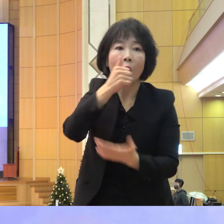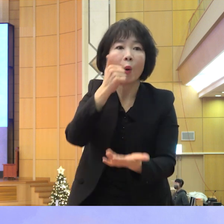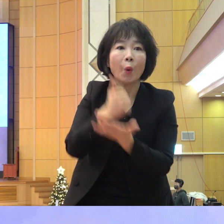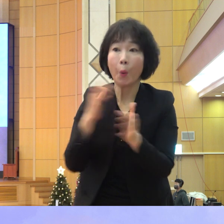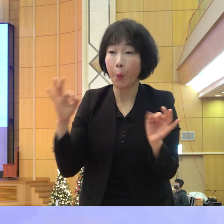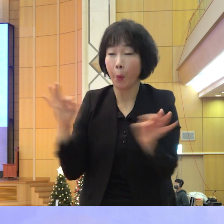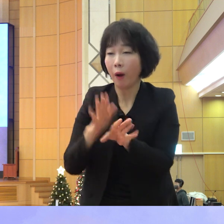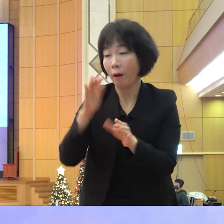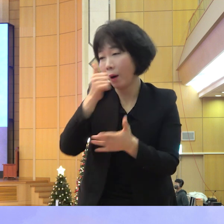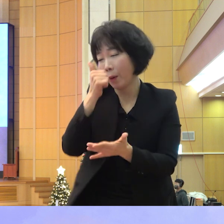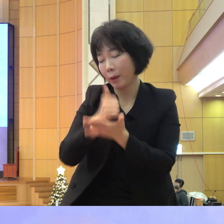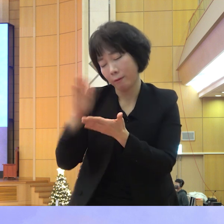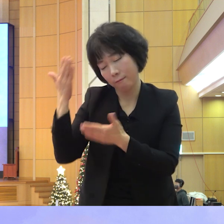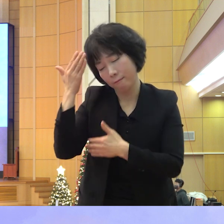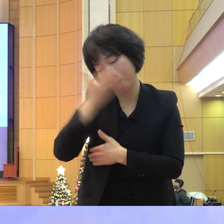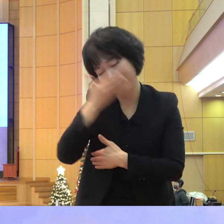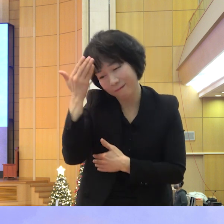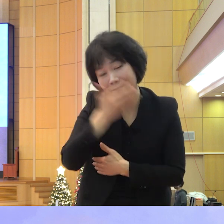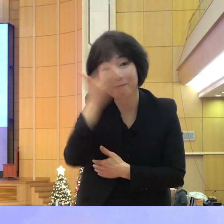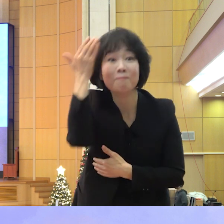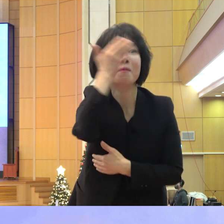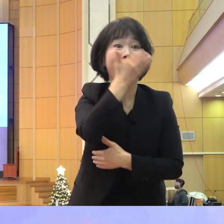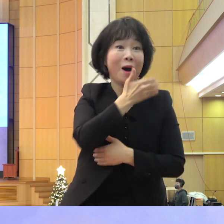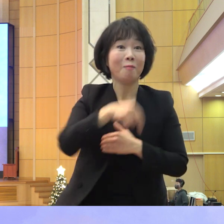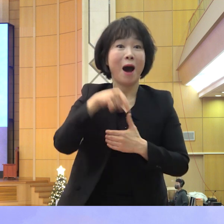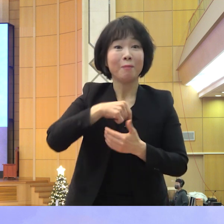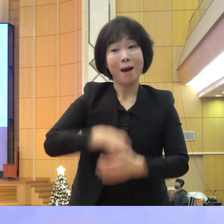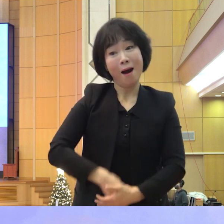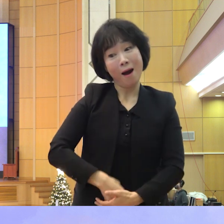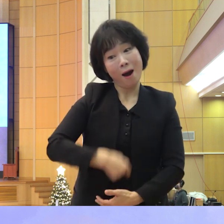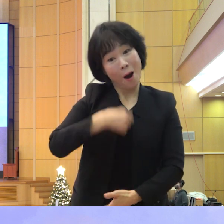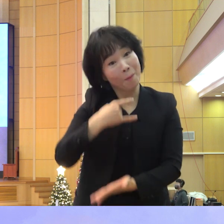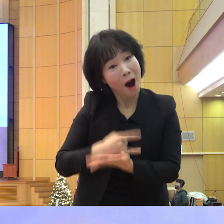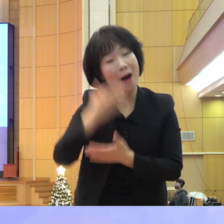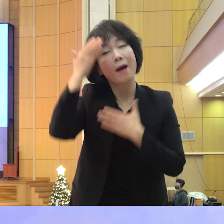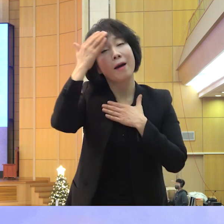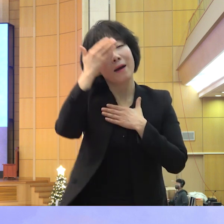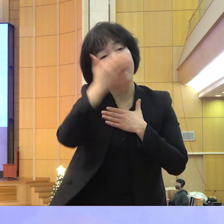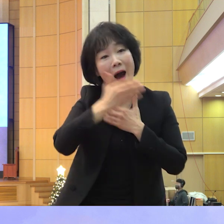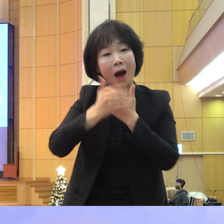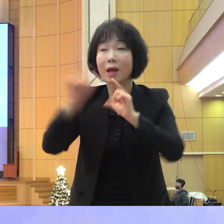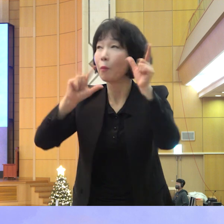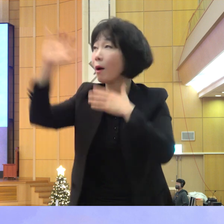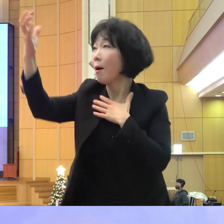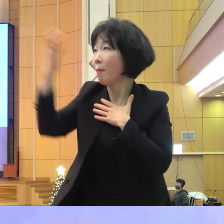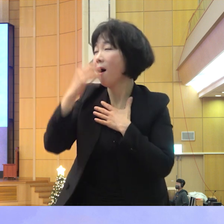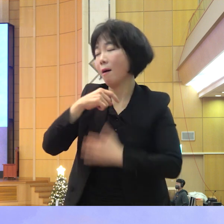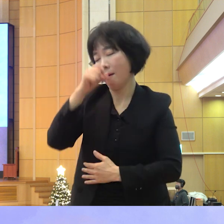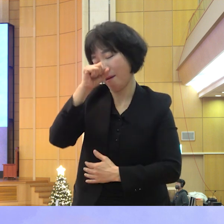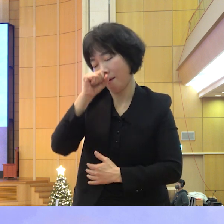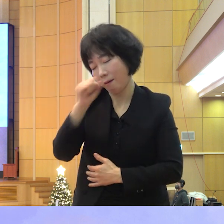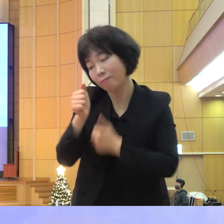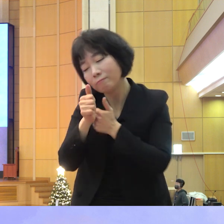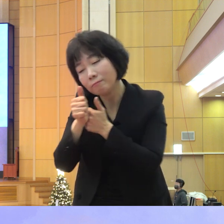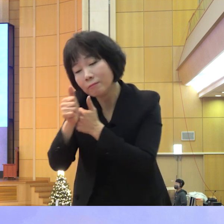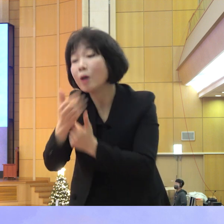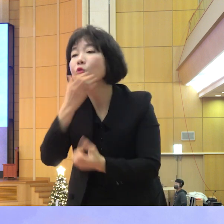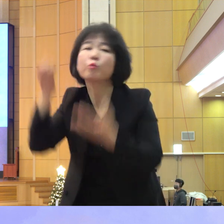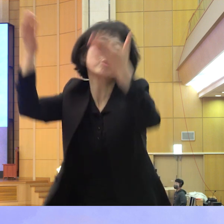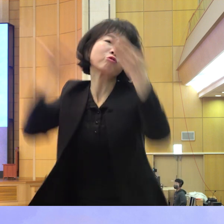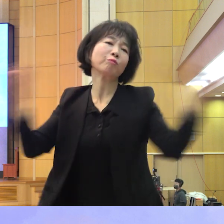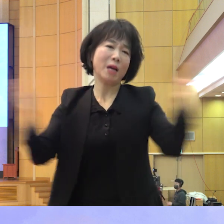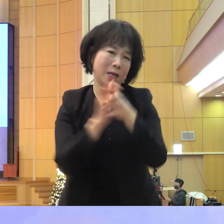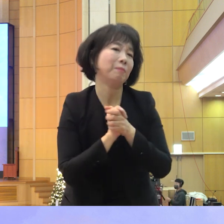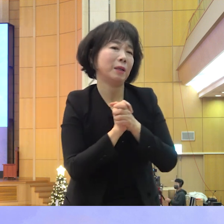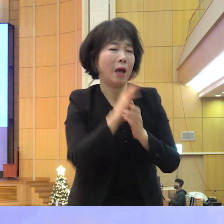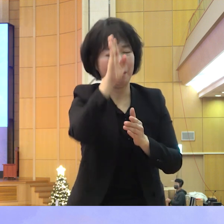피로 정결케 깨끗하게 되어서 내 마음이 의로워지고 하나님을 닮아서 선한 사람이 되어지면 하나님이 축복해 주는